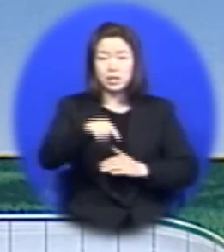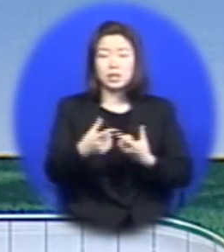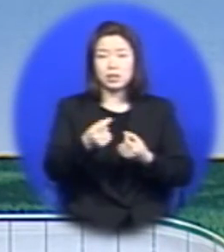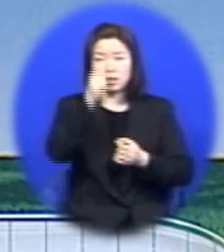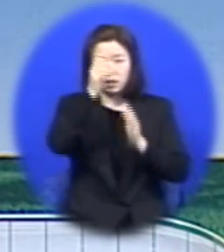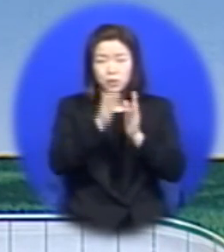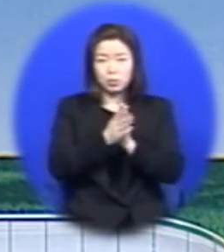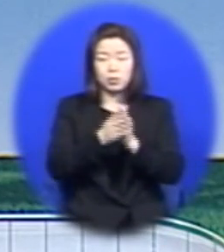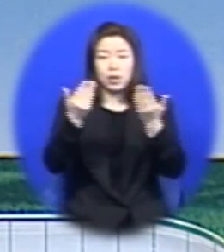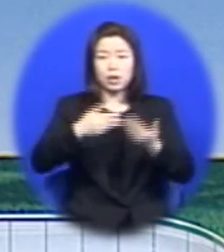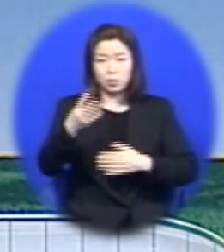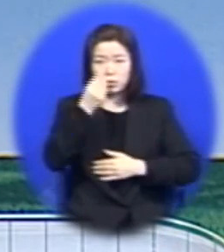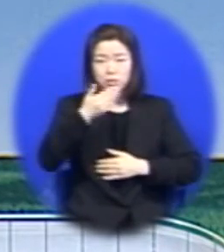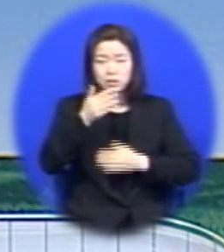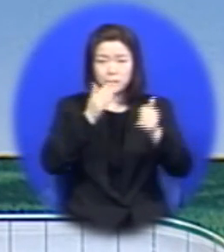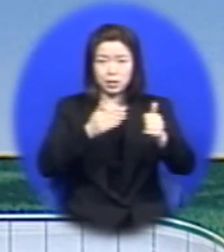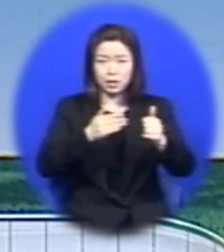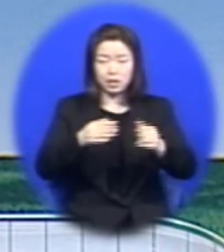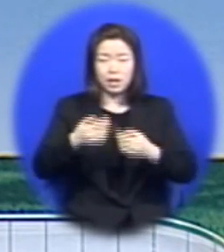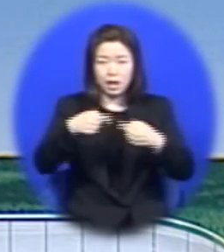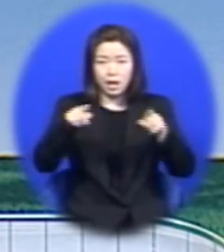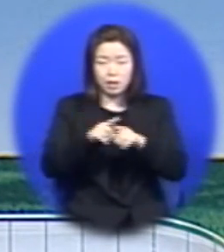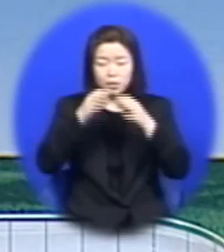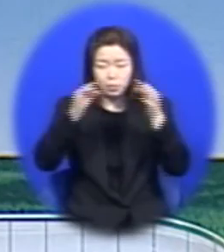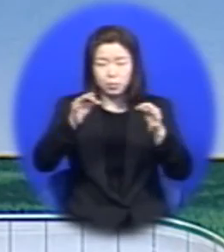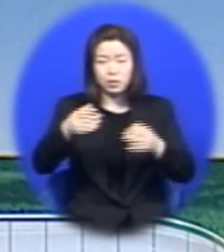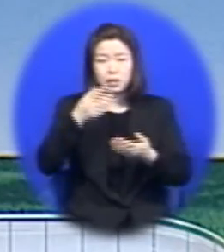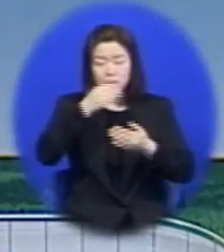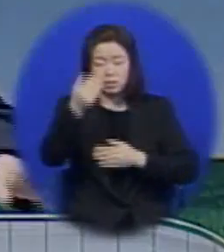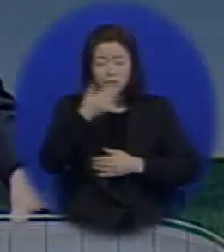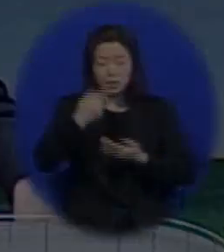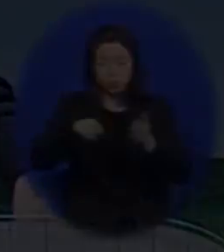성찬을 받읍시다. 우리 다 같이 통성으로 성찬을 위해서 기도하겠습니다.